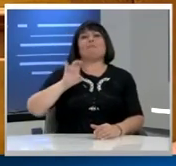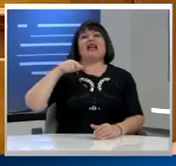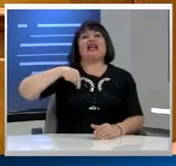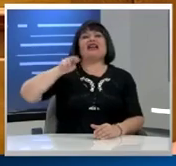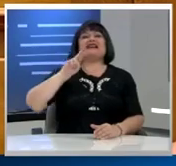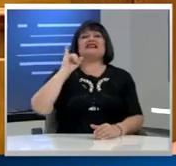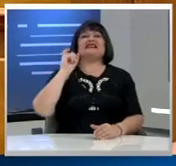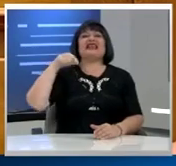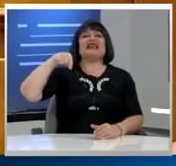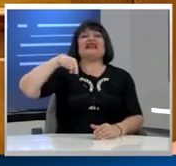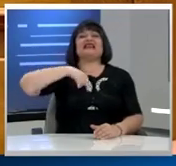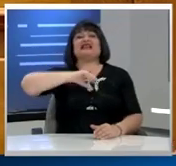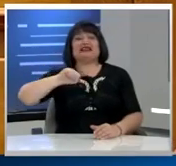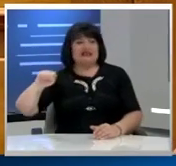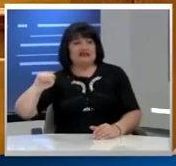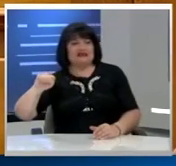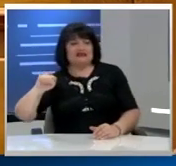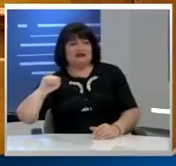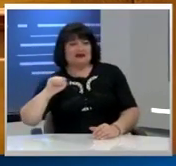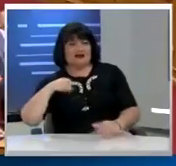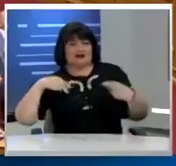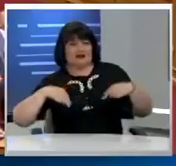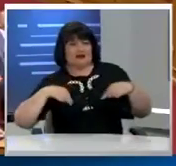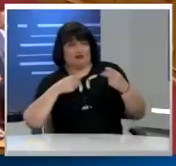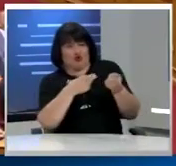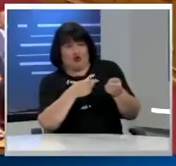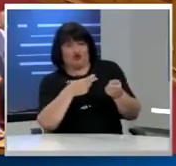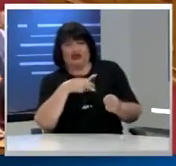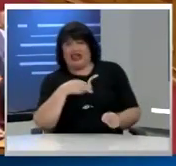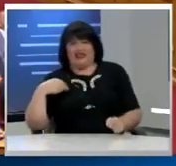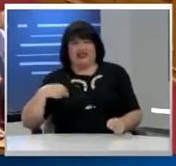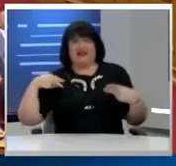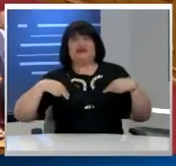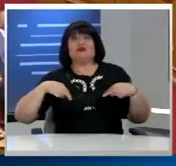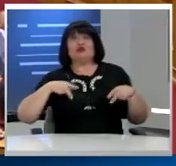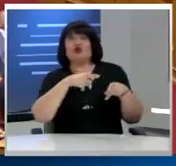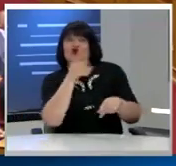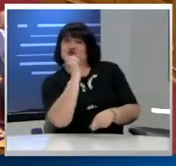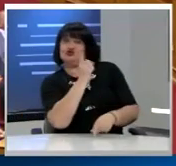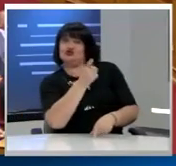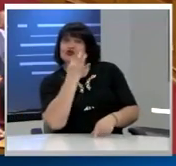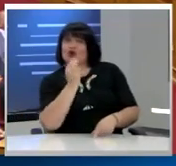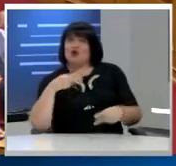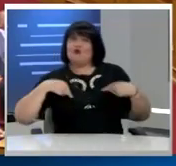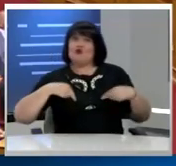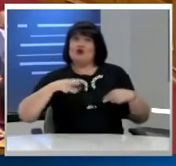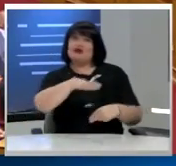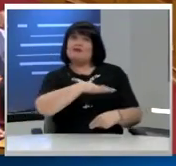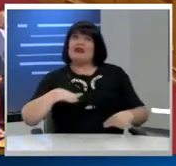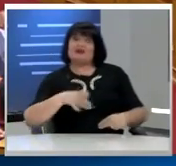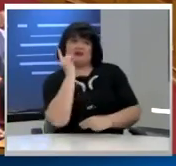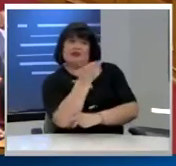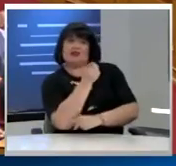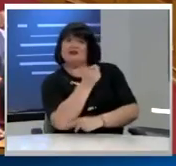Γιατί, κύριε Γεραπετρίτη, θα είστε στο απειρόβλητο, τώρα δεν είστε ένας καθηγητής, είστε υπουργός. Είστε υπουργός επικρατείας και θα κρίνεστε.